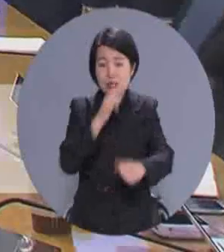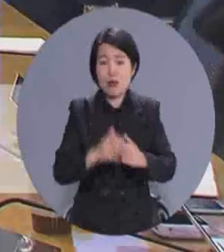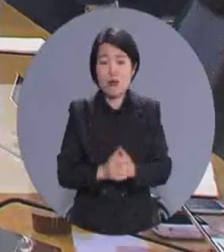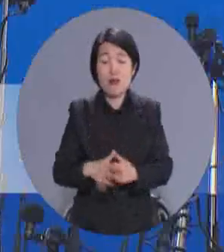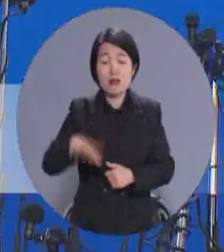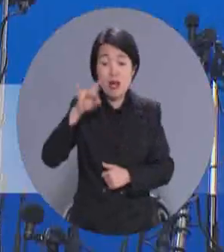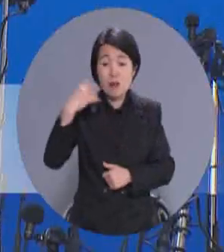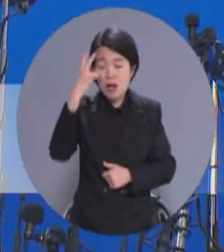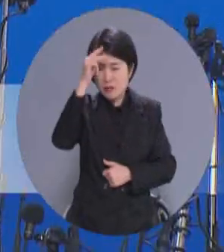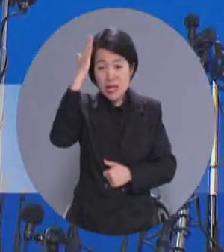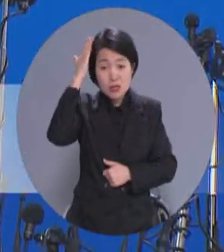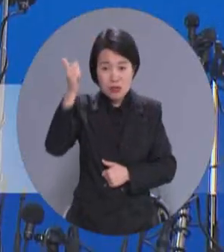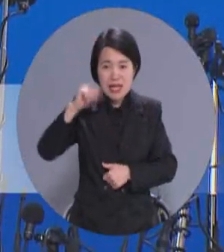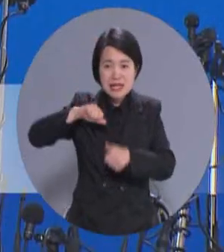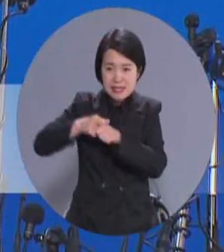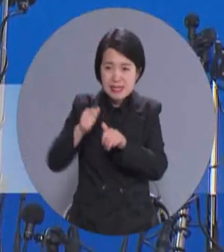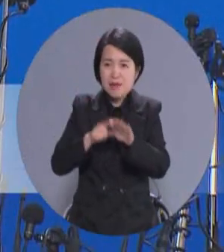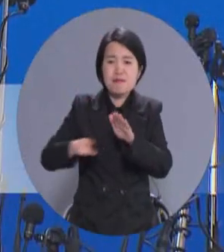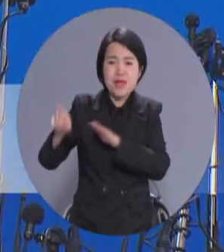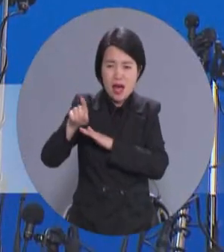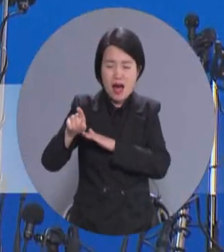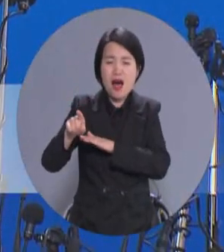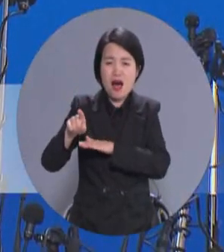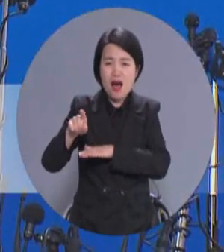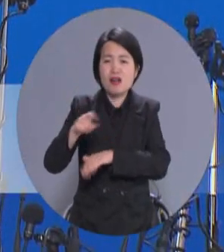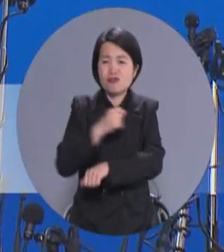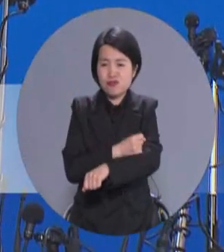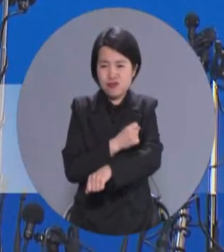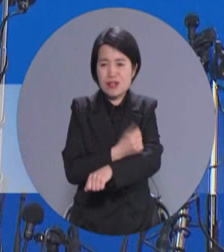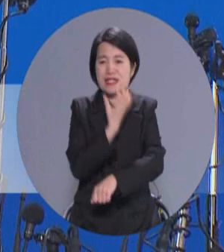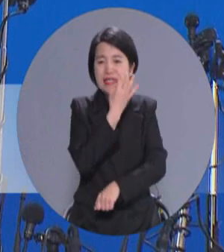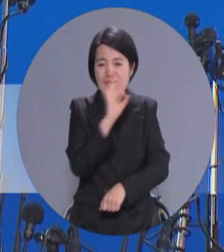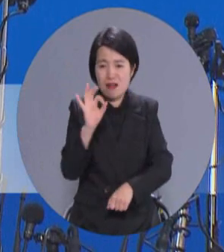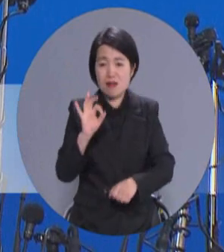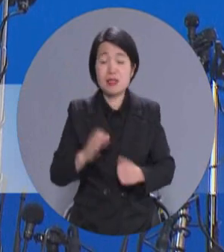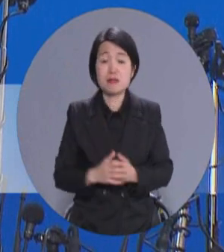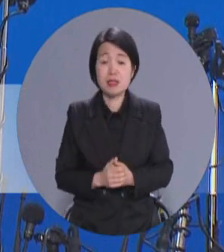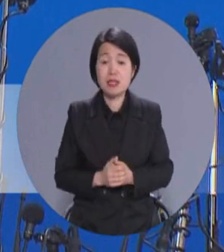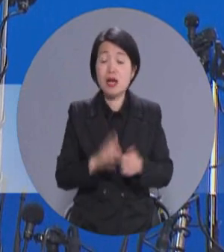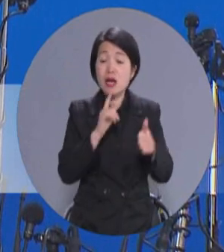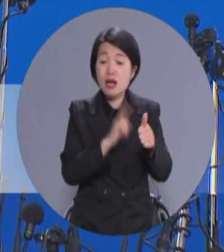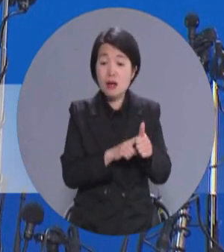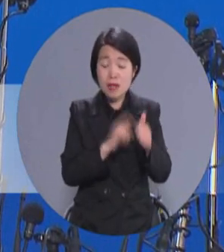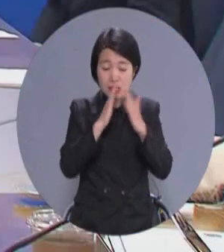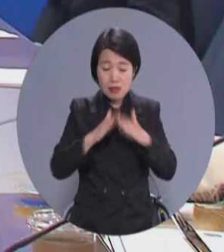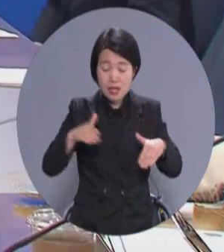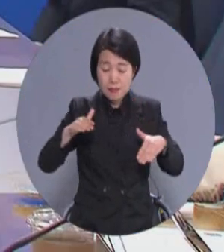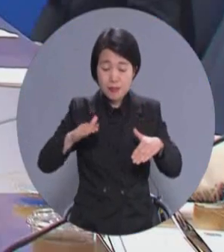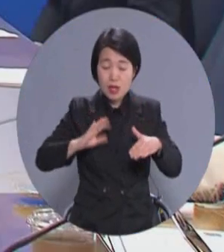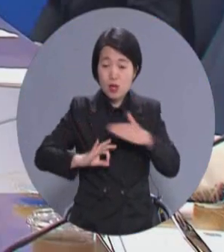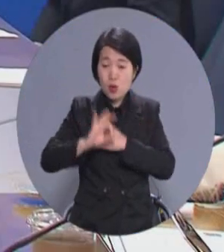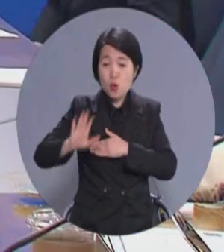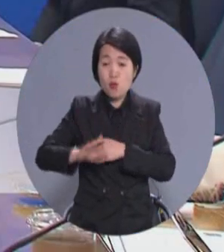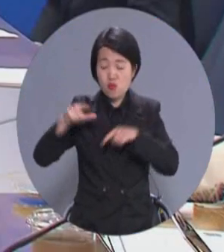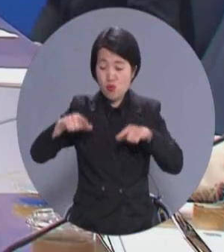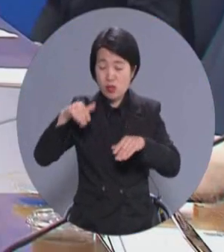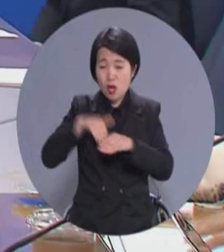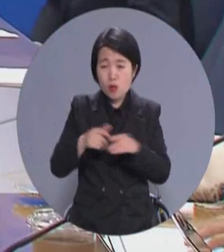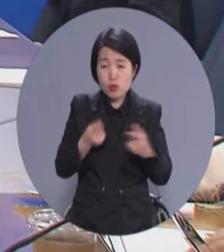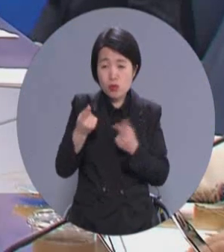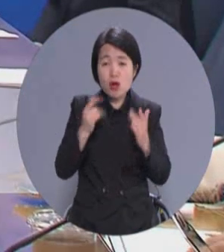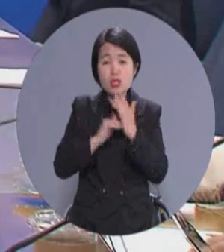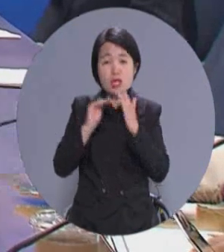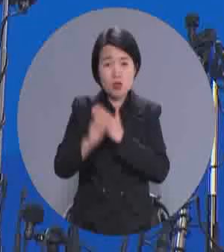최초로 검찰총장 징계를 주도했다는 평가를 받고 있습니다. 정 교수는 전남 동부권 선거구 획정이 이뤄진